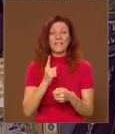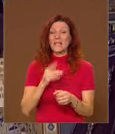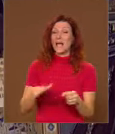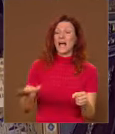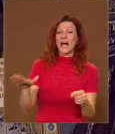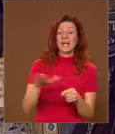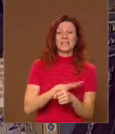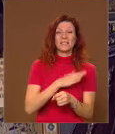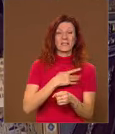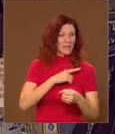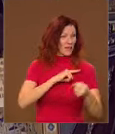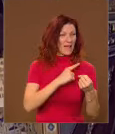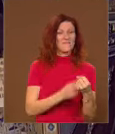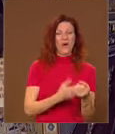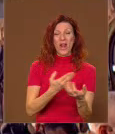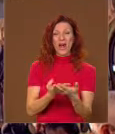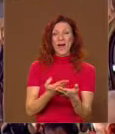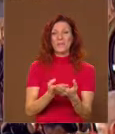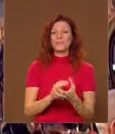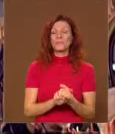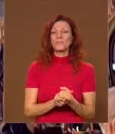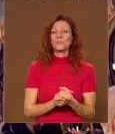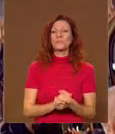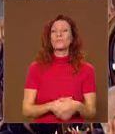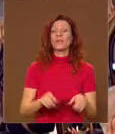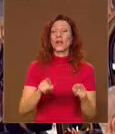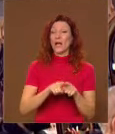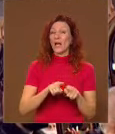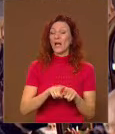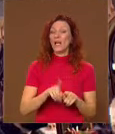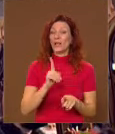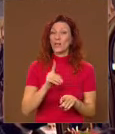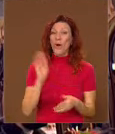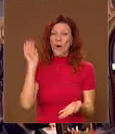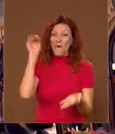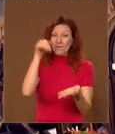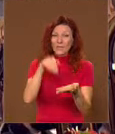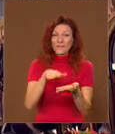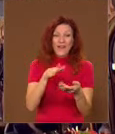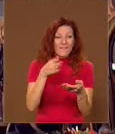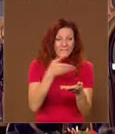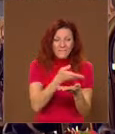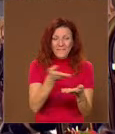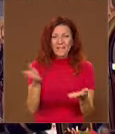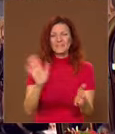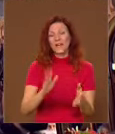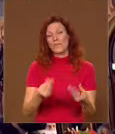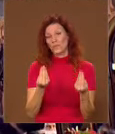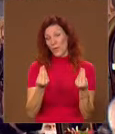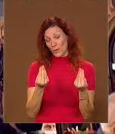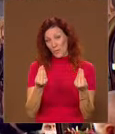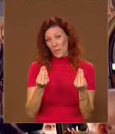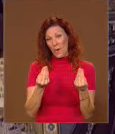изпълните волята Му, като върши у вас каквото Му е